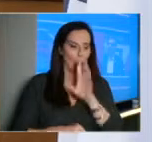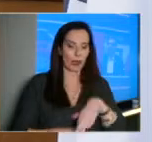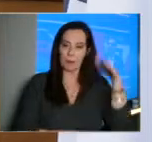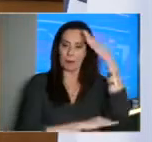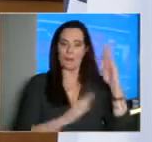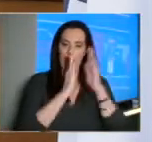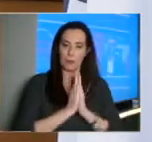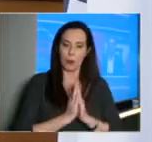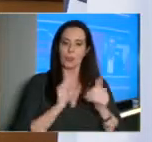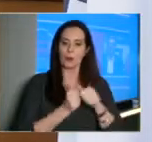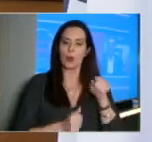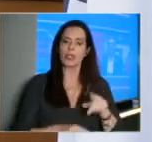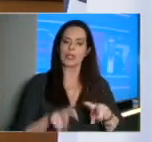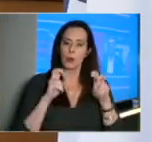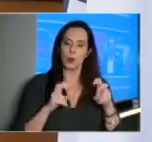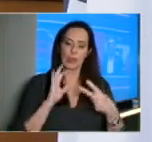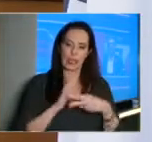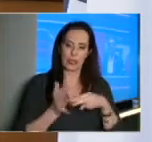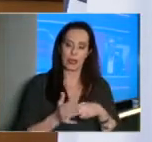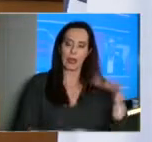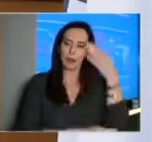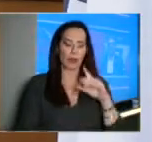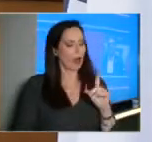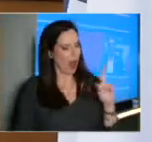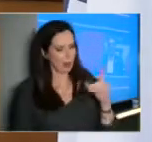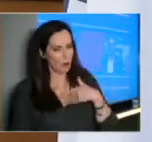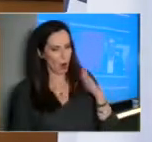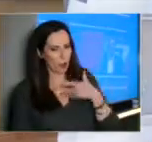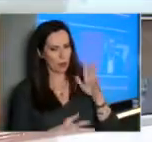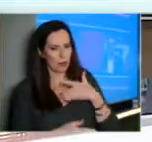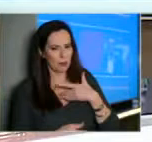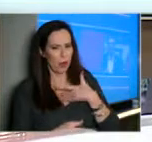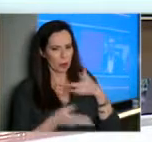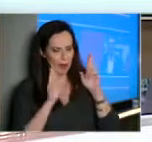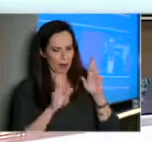צ'רטר בינלאומי. ספורט זה הזדמנות אסטרטגית. מדינה חייבת לחבק את הספורט. אני מאוד מקווה שבאמת